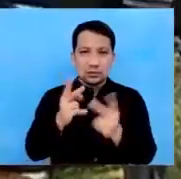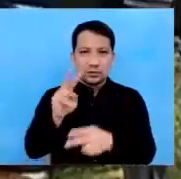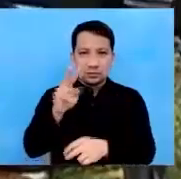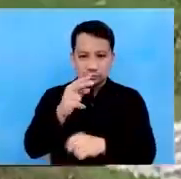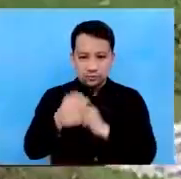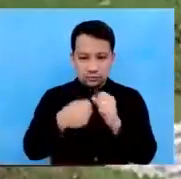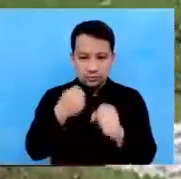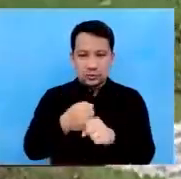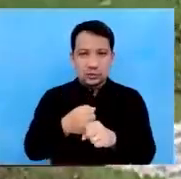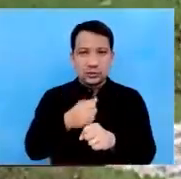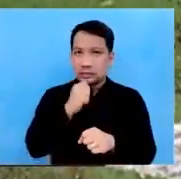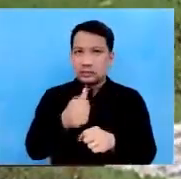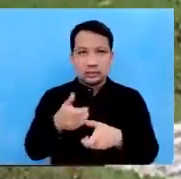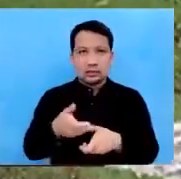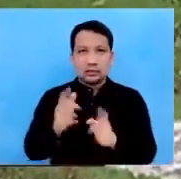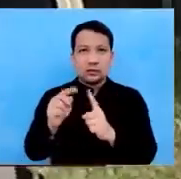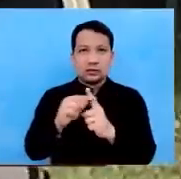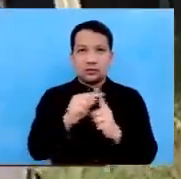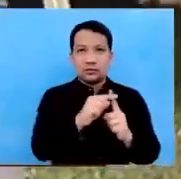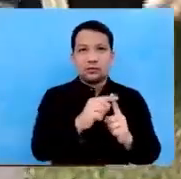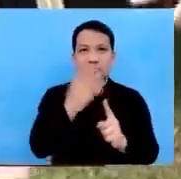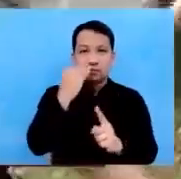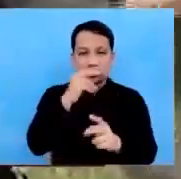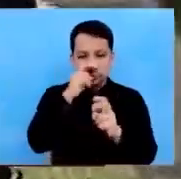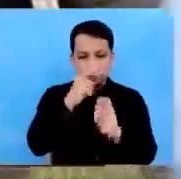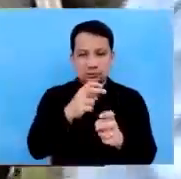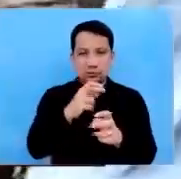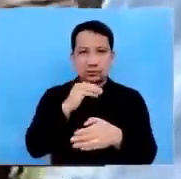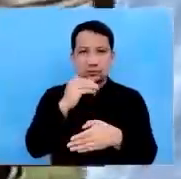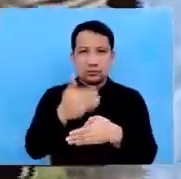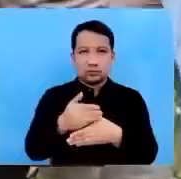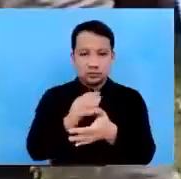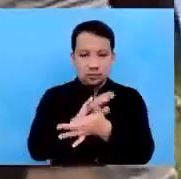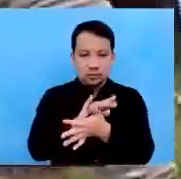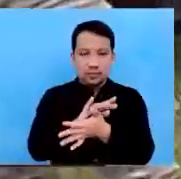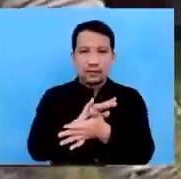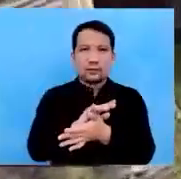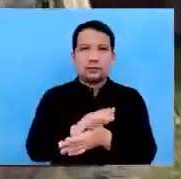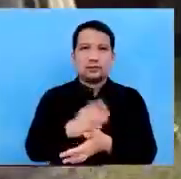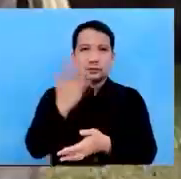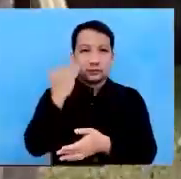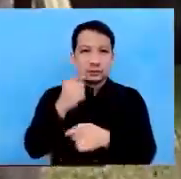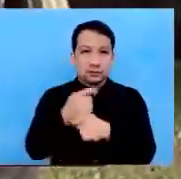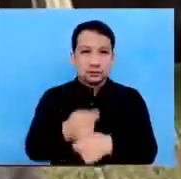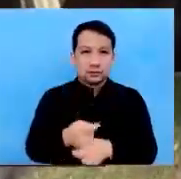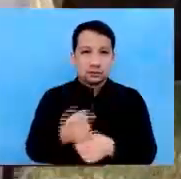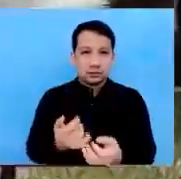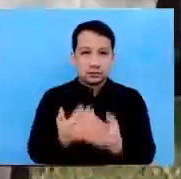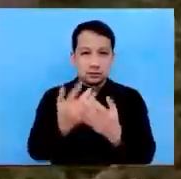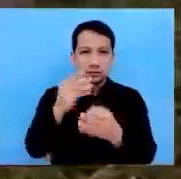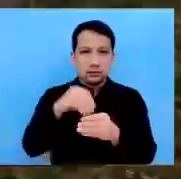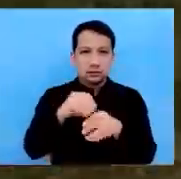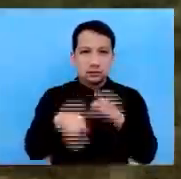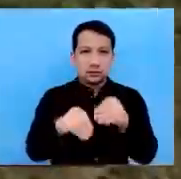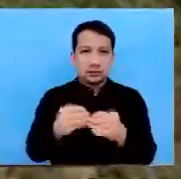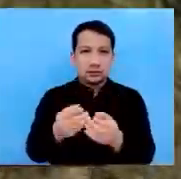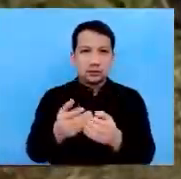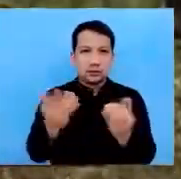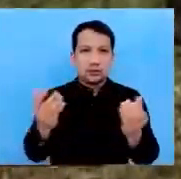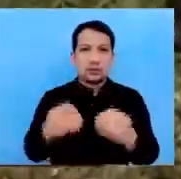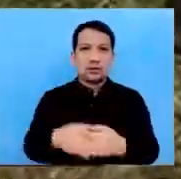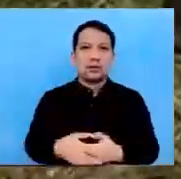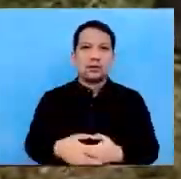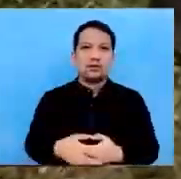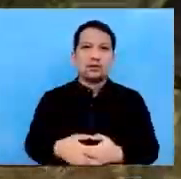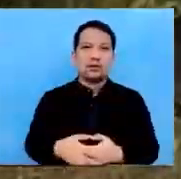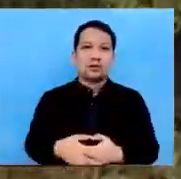sa Undas dahil sa COVID-19. Gaya ng pamilya Chu na may tradisyon pa ng pagsusunog ng paper money. Ever since yan ang